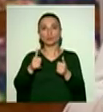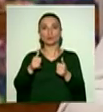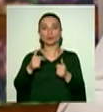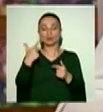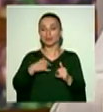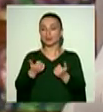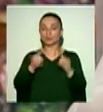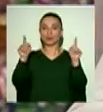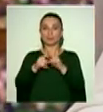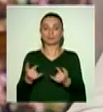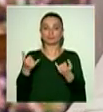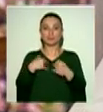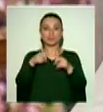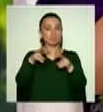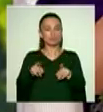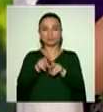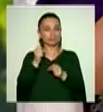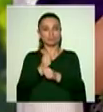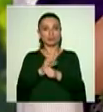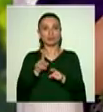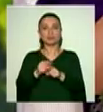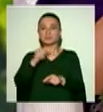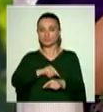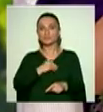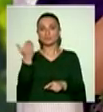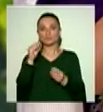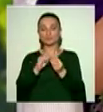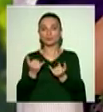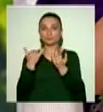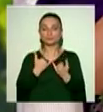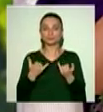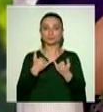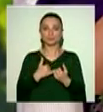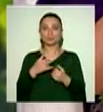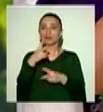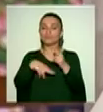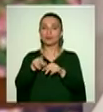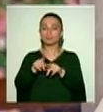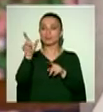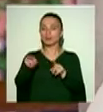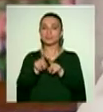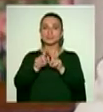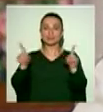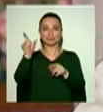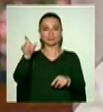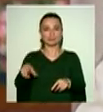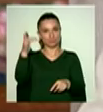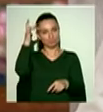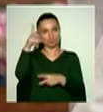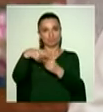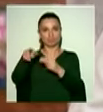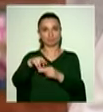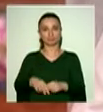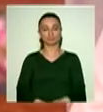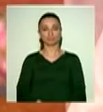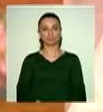სცენარებს წერდა იმ დღეს, როგორ გავეოცებინე. ამას სპეციალურად არაკეთებდა. ასეთი იყო. მის გარშემო ყველაფერი სასწაულს